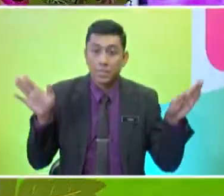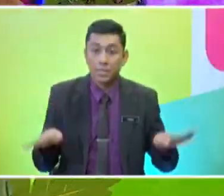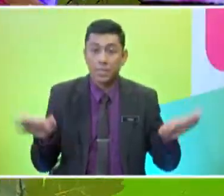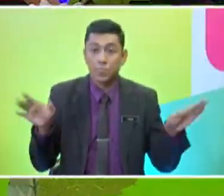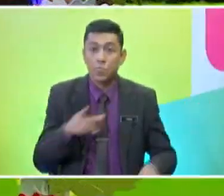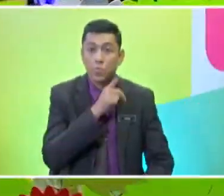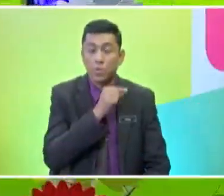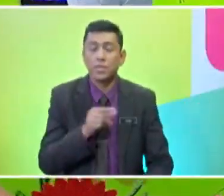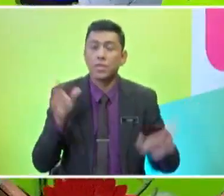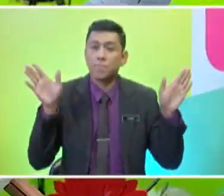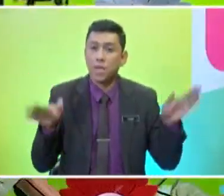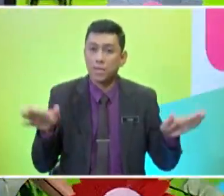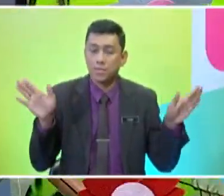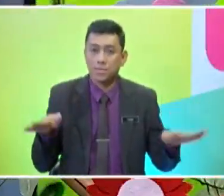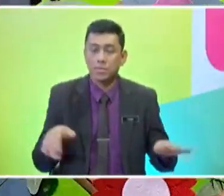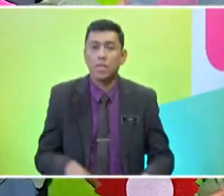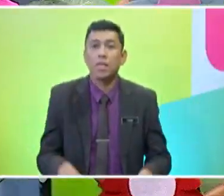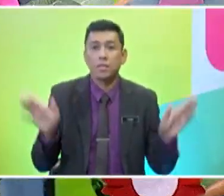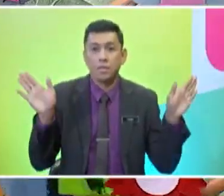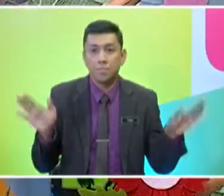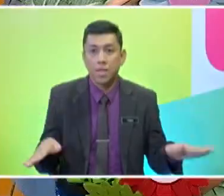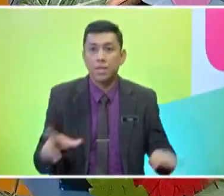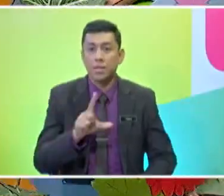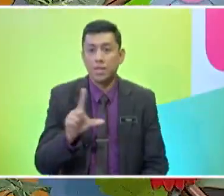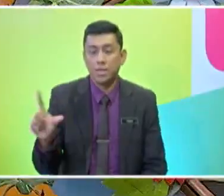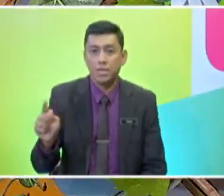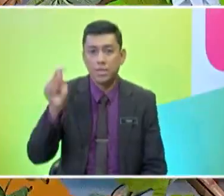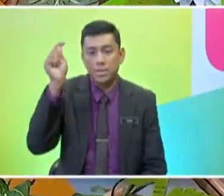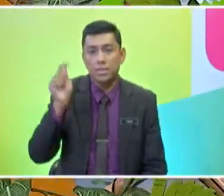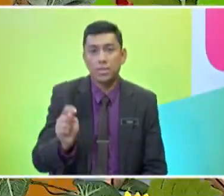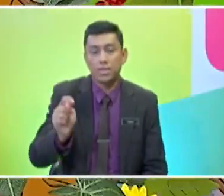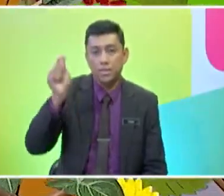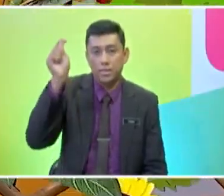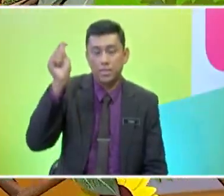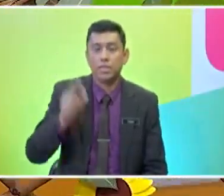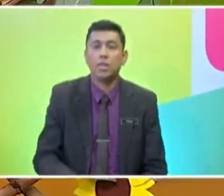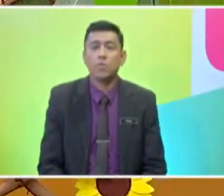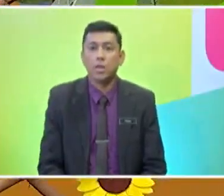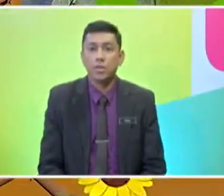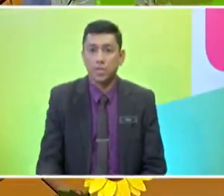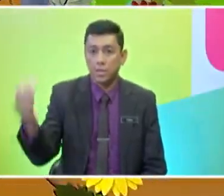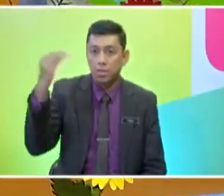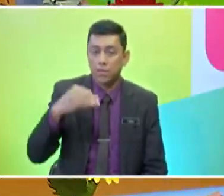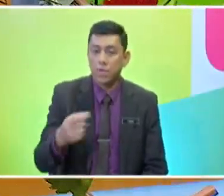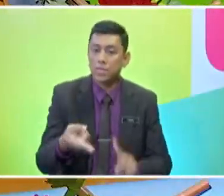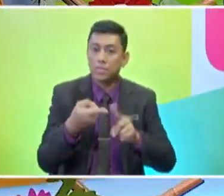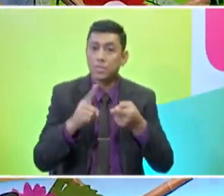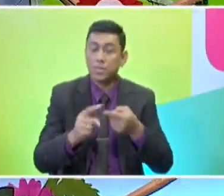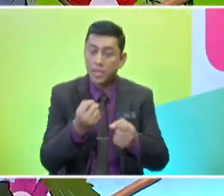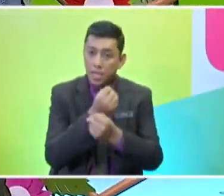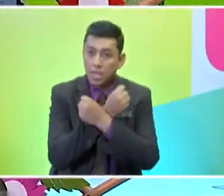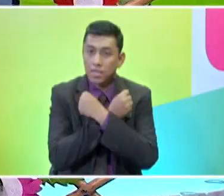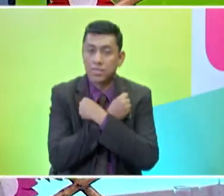Terbanglah burung terbang terbang tinggi-tinggi Marilah kawan